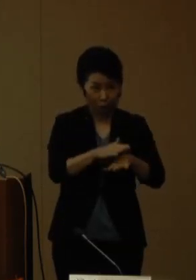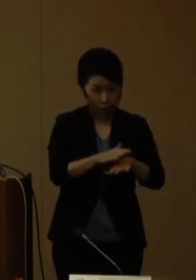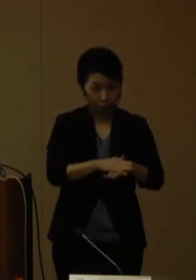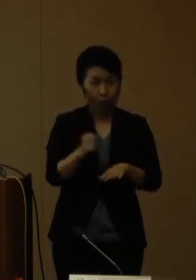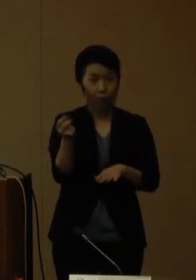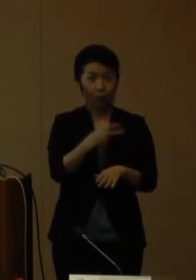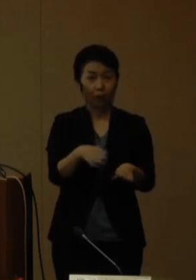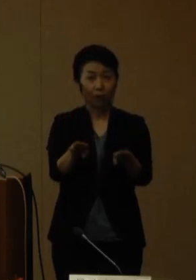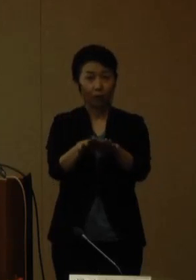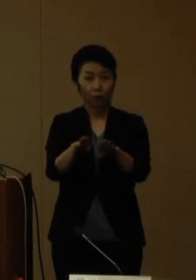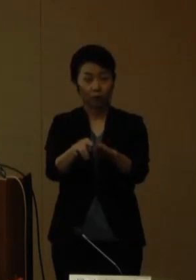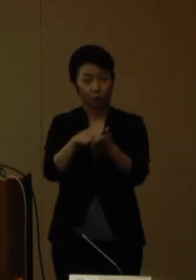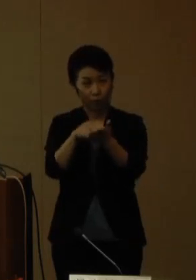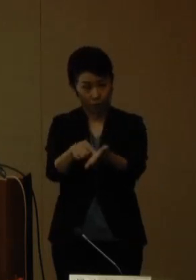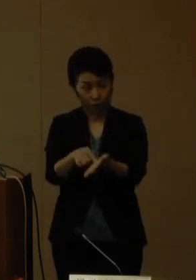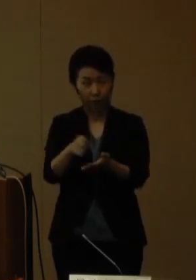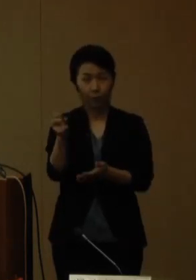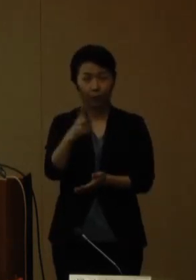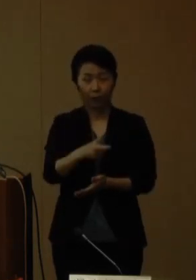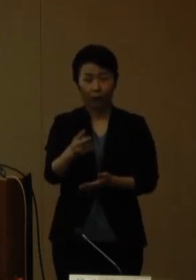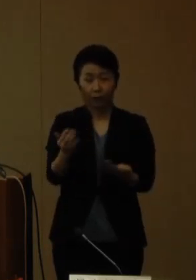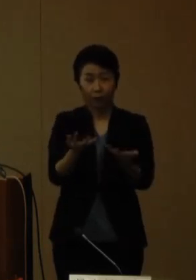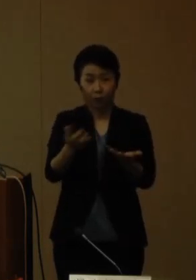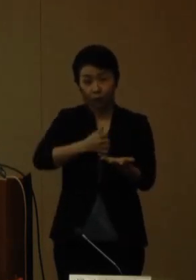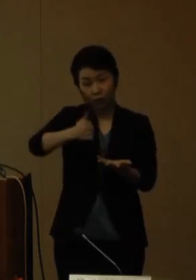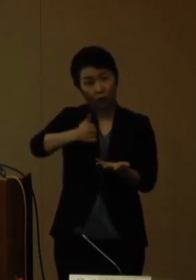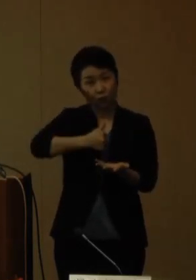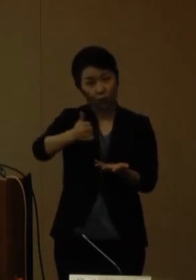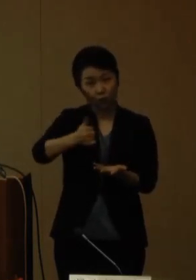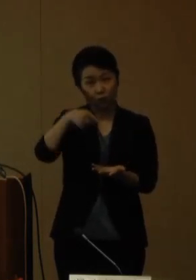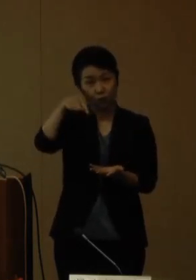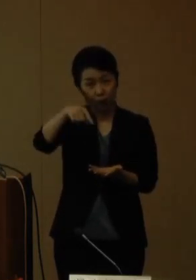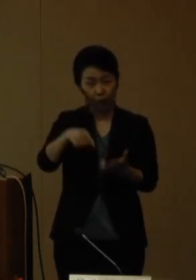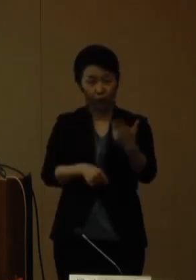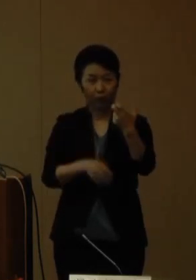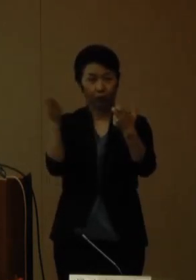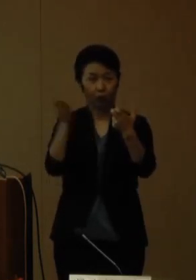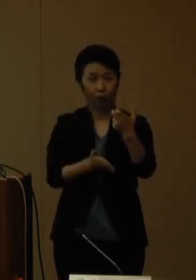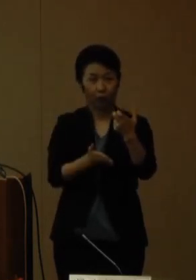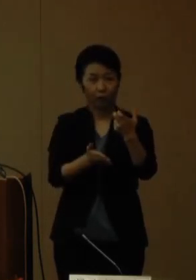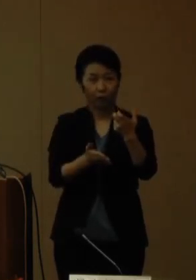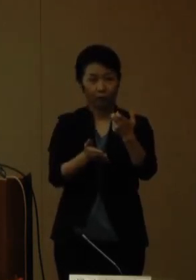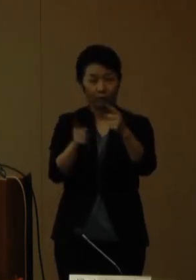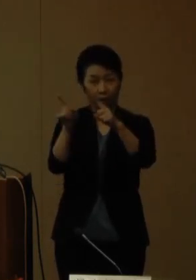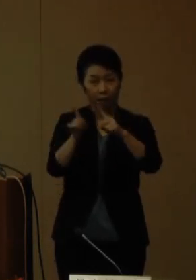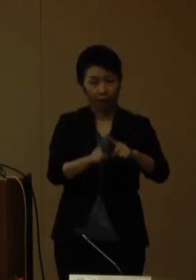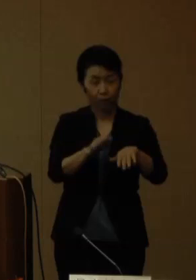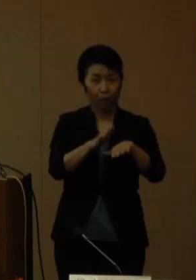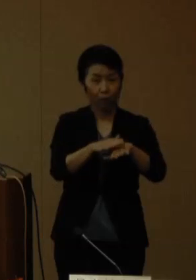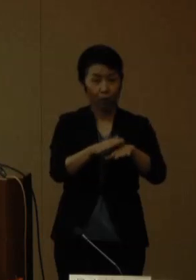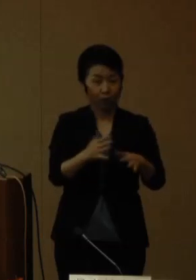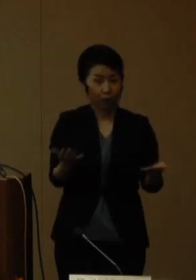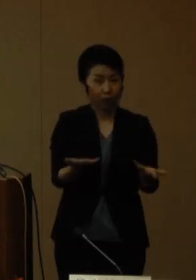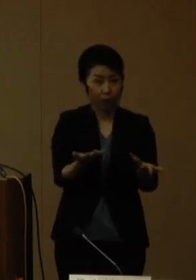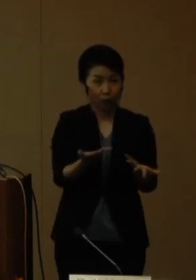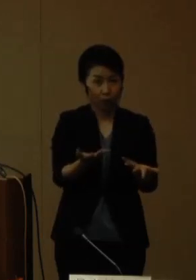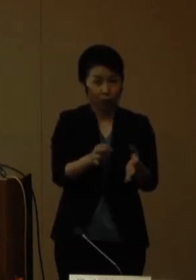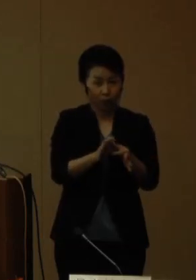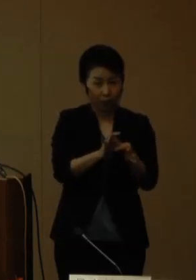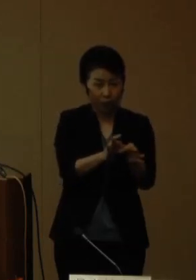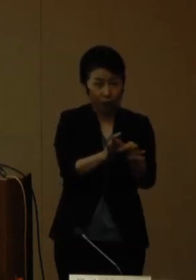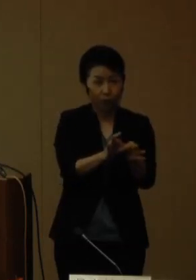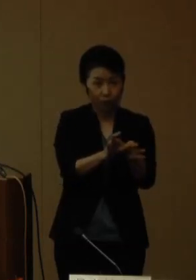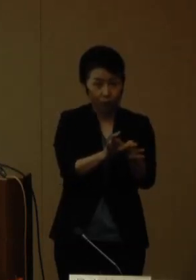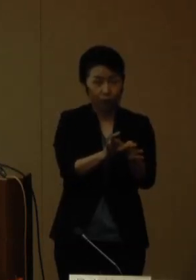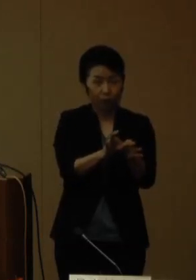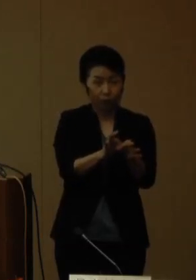、出勤者数の7割削減を目指していただき、事業の継続に必要な場合を除き、20時